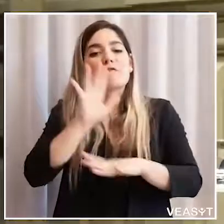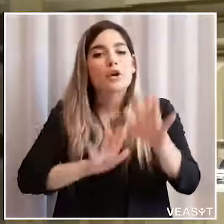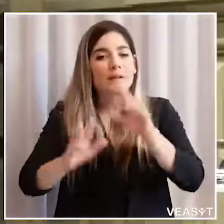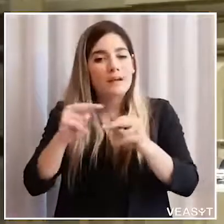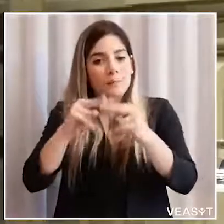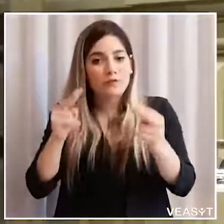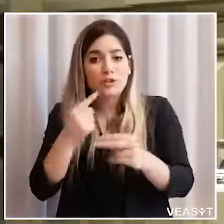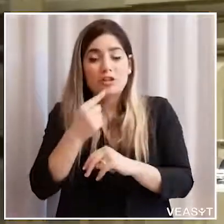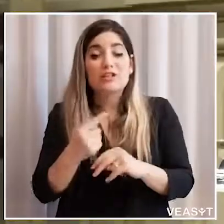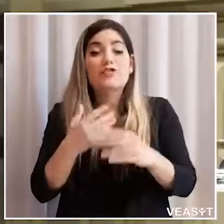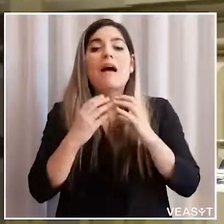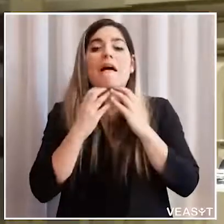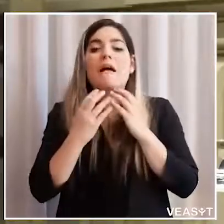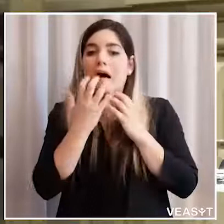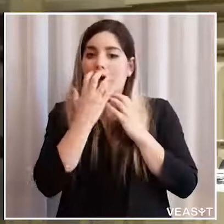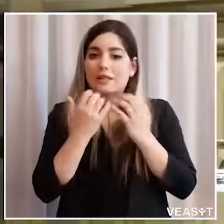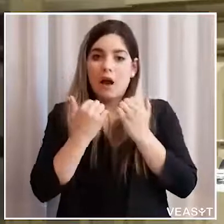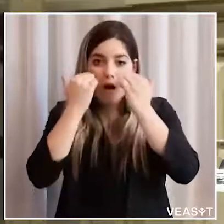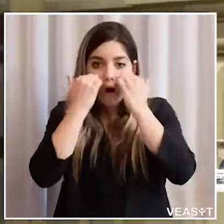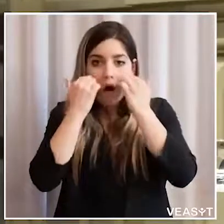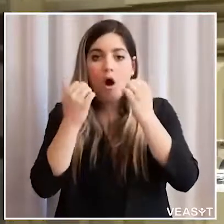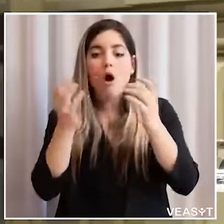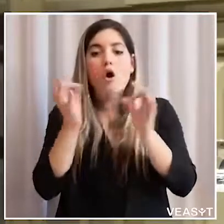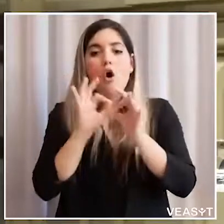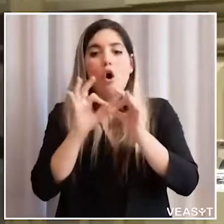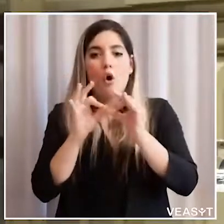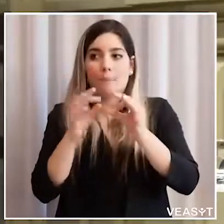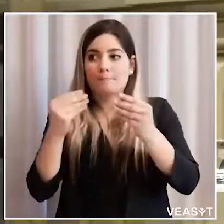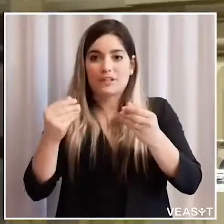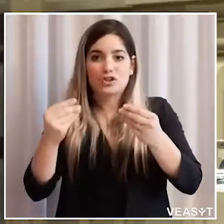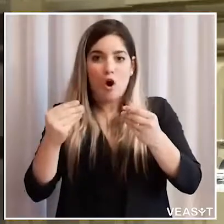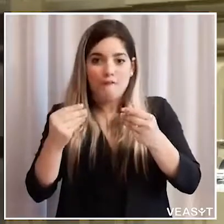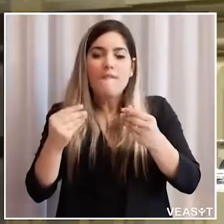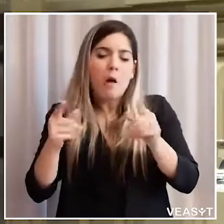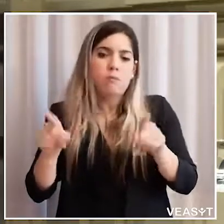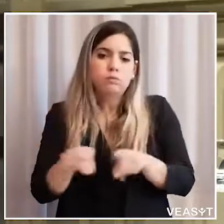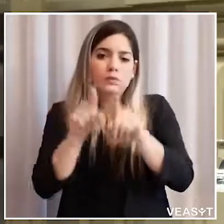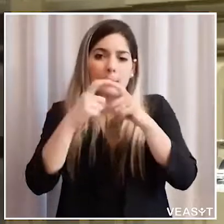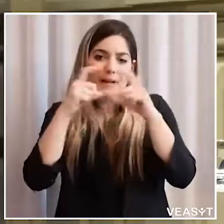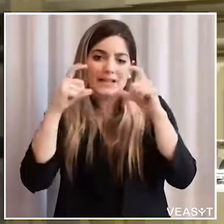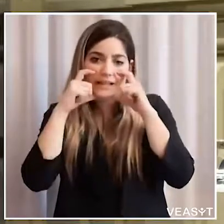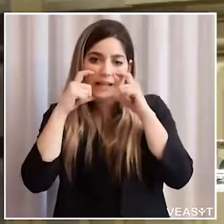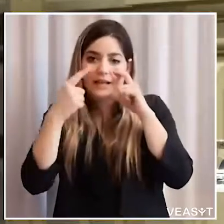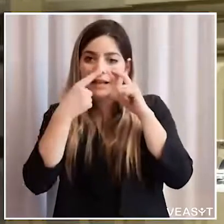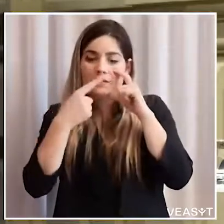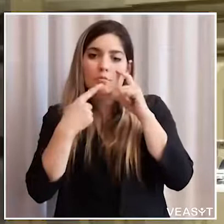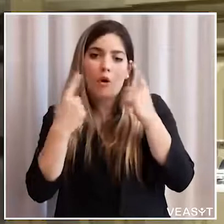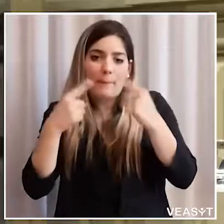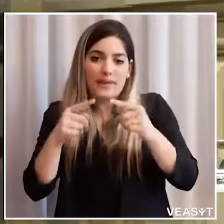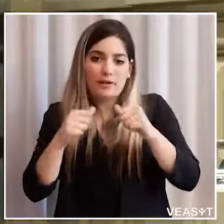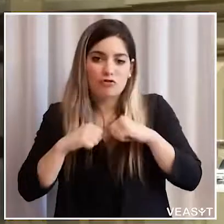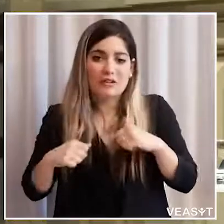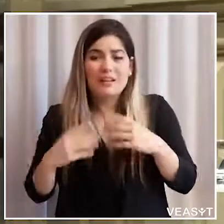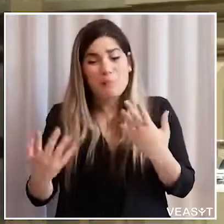provincia si continua a dire che scalda collo e altri tessuti a trama fitta sono equivalenti alle mascherine come protezione di naso e bocca per semplici